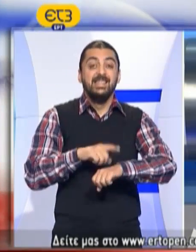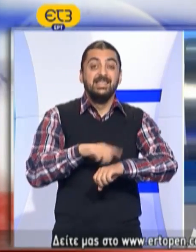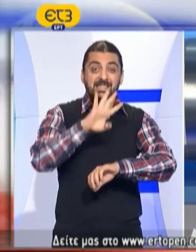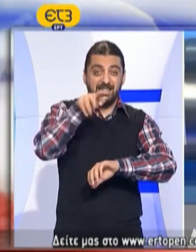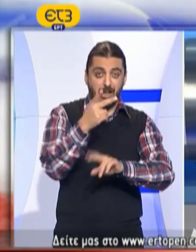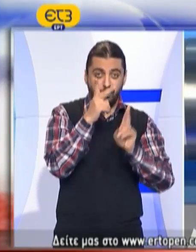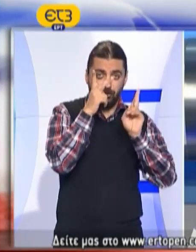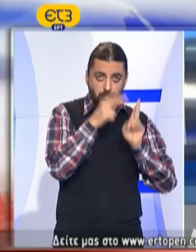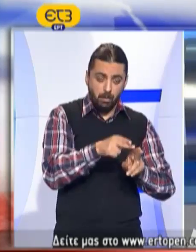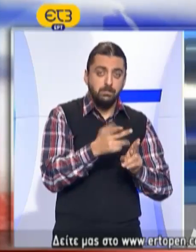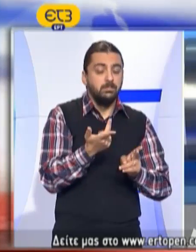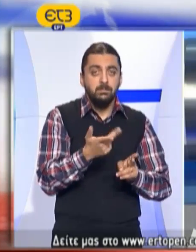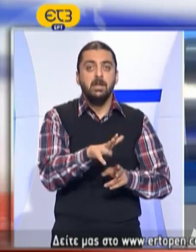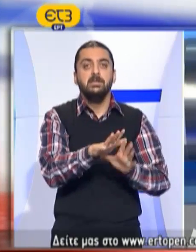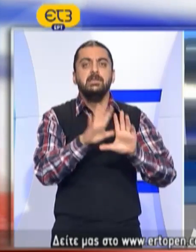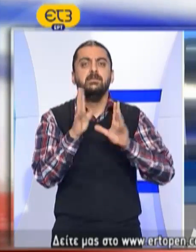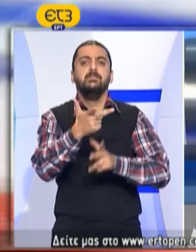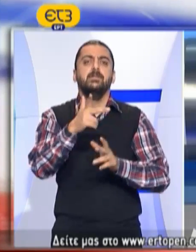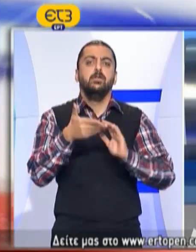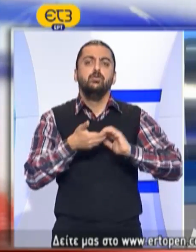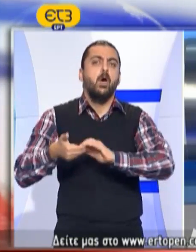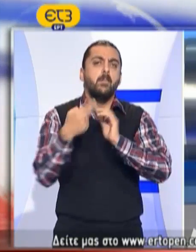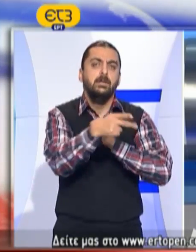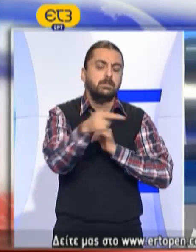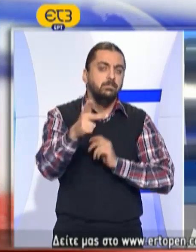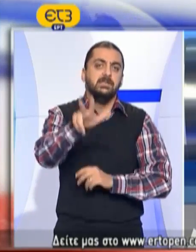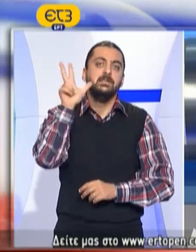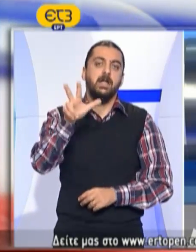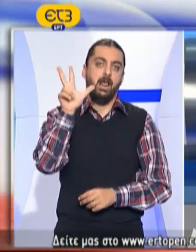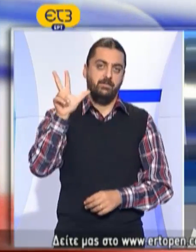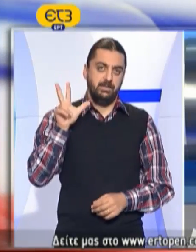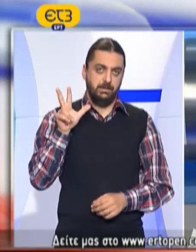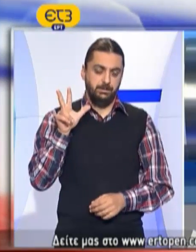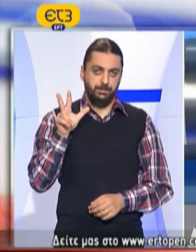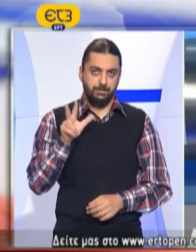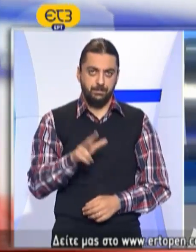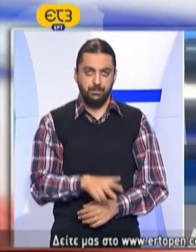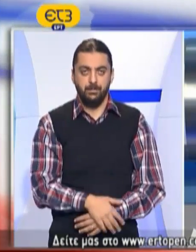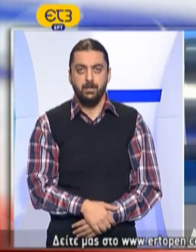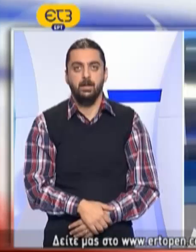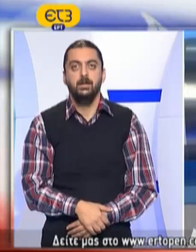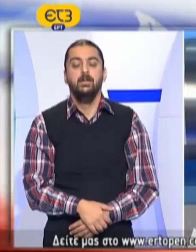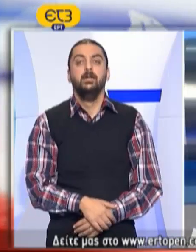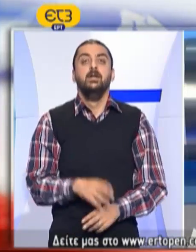εργασίας θα πραγματοποιηθούν γενικές συνελεύσεις των μελών των σωματείων. Να περάσουμε στη